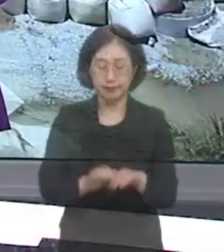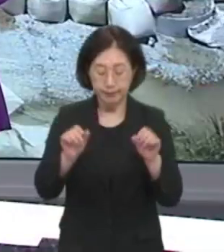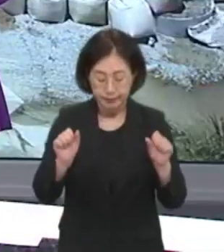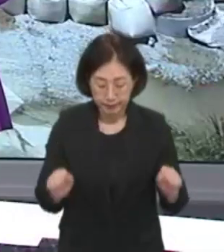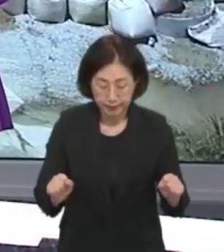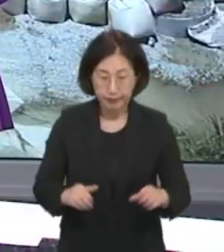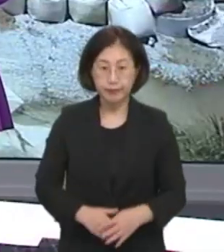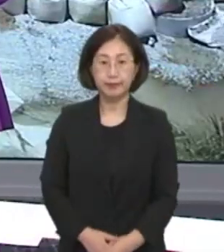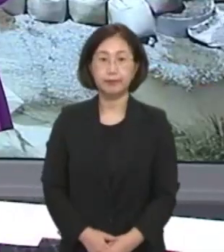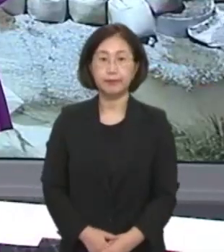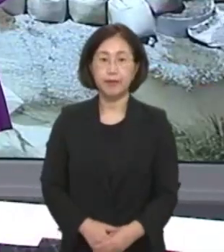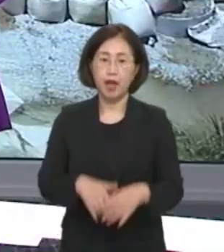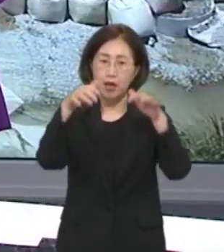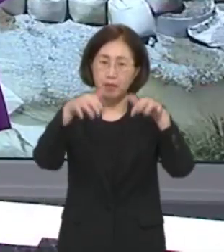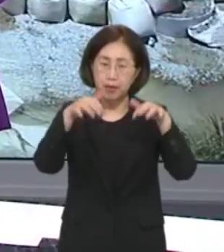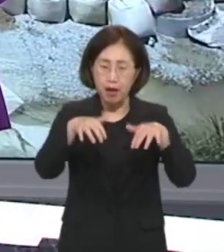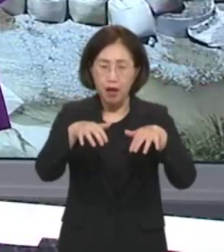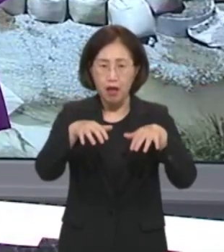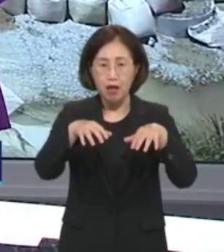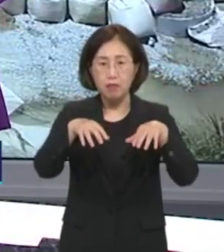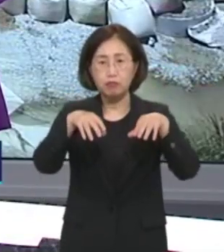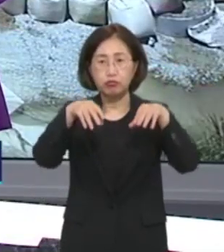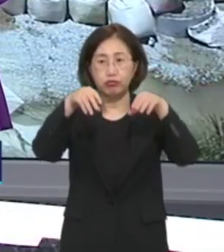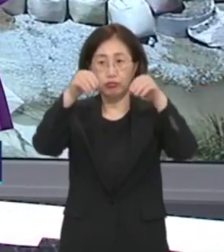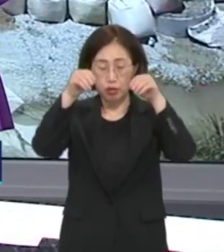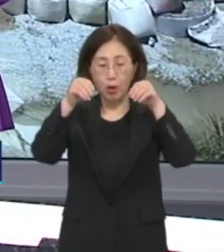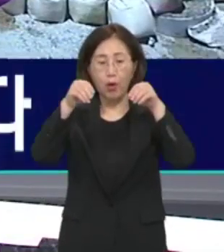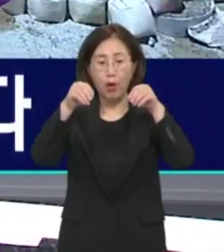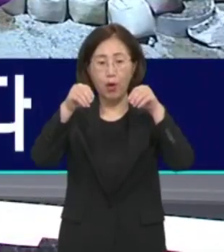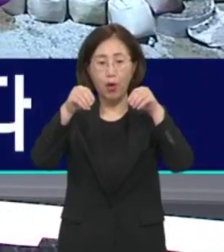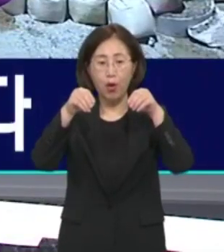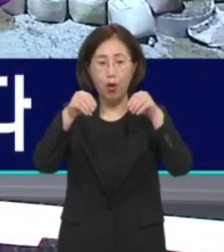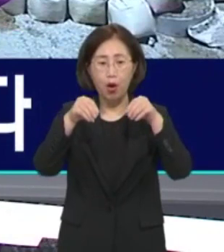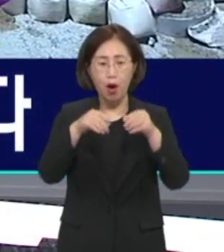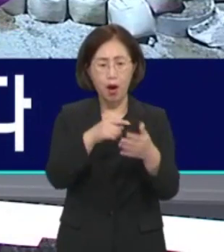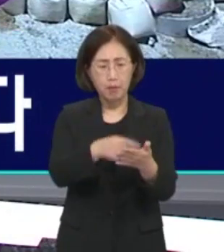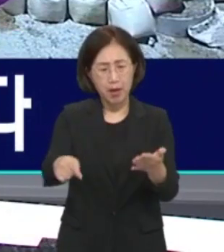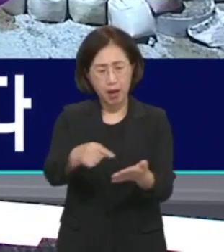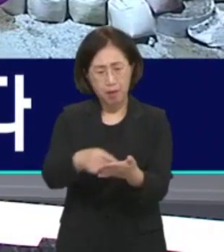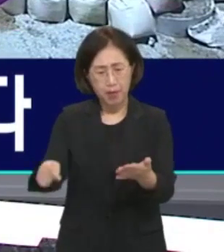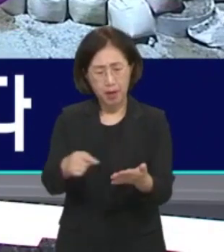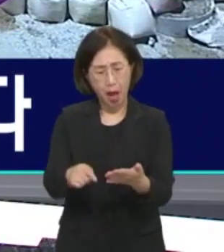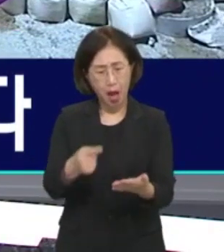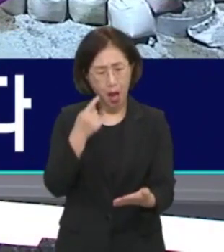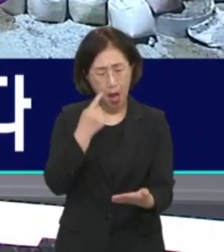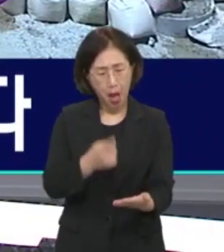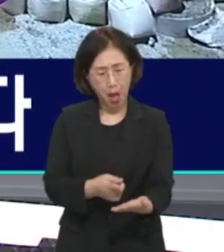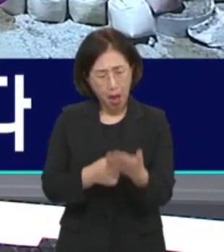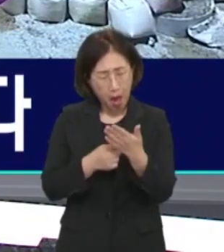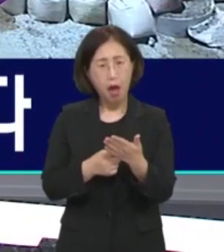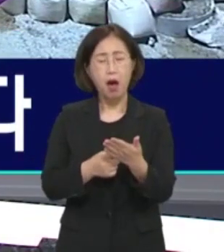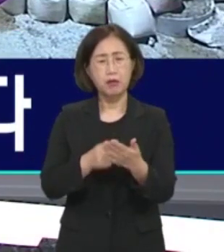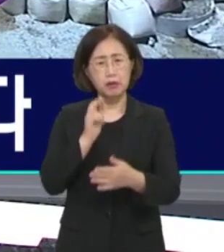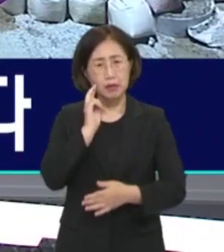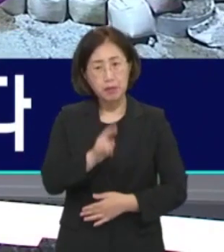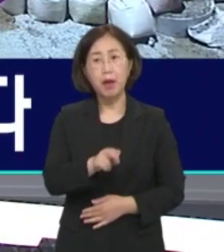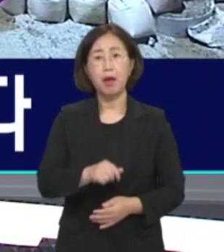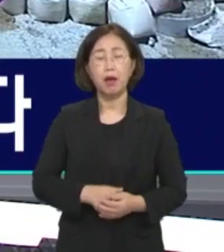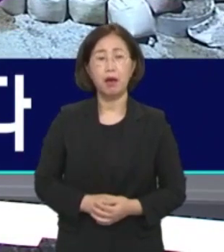여러분 안녕하십니까? 장맛비가 잠시 소강 상태를 보이자 수마가 핥히고 간 처참한 흔적들이 모습을